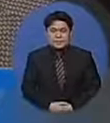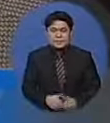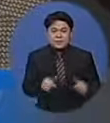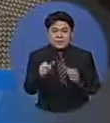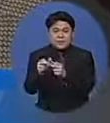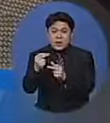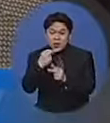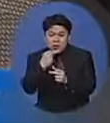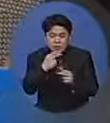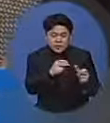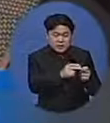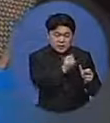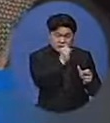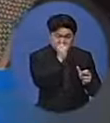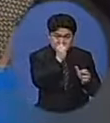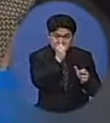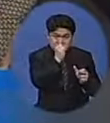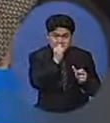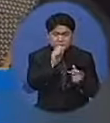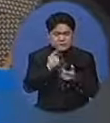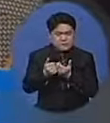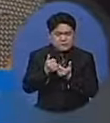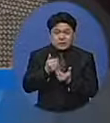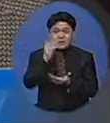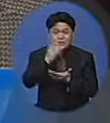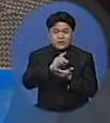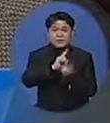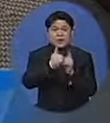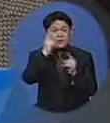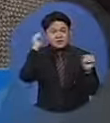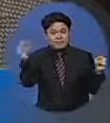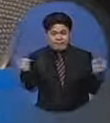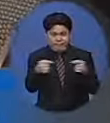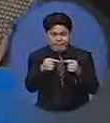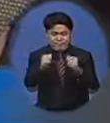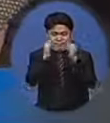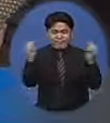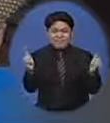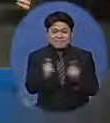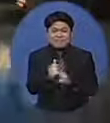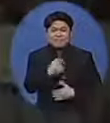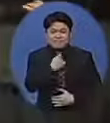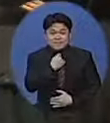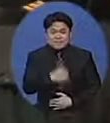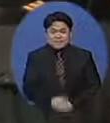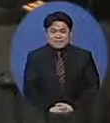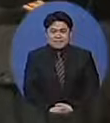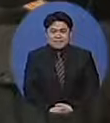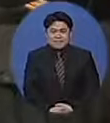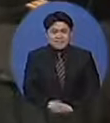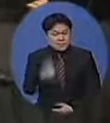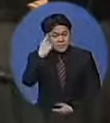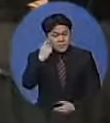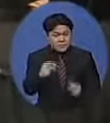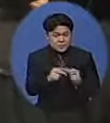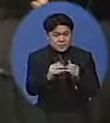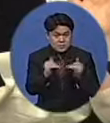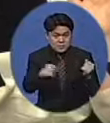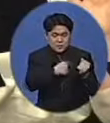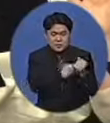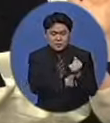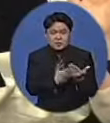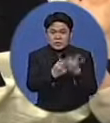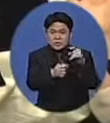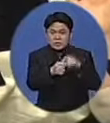비장애인과 장애인들이 아무거리낌 없이 소통할 수 있는 그런 사회가 되길 바라고요. 정신장애인들의 권리